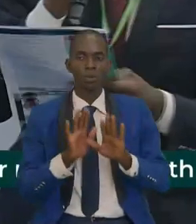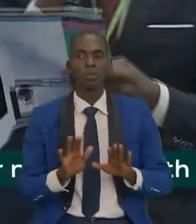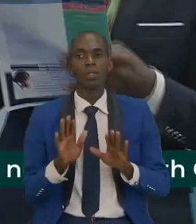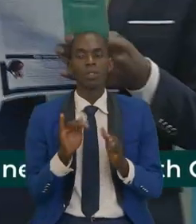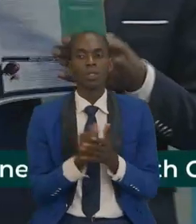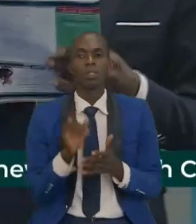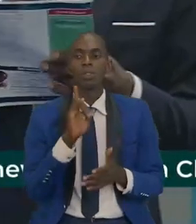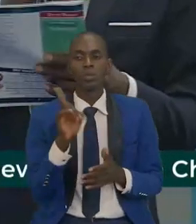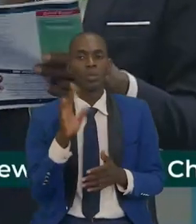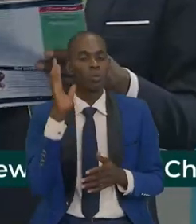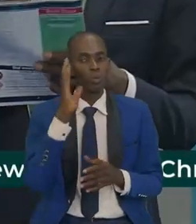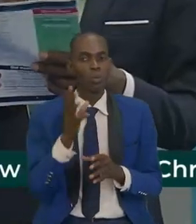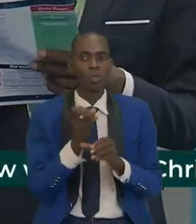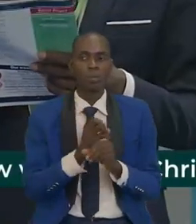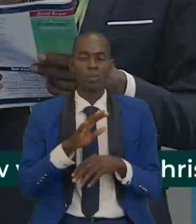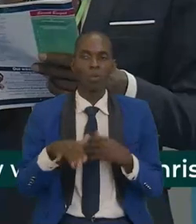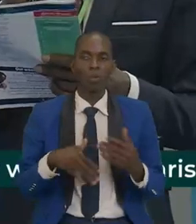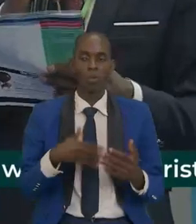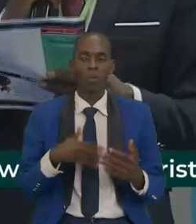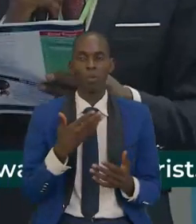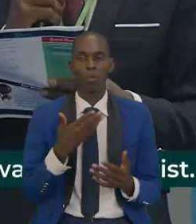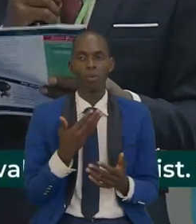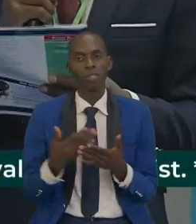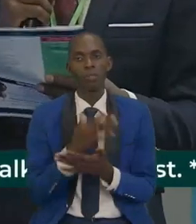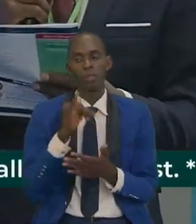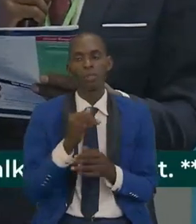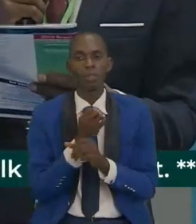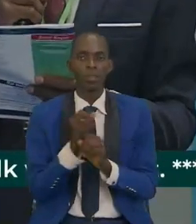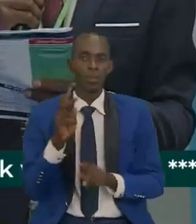we receive all the converts of the crusade.